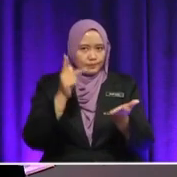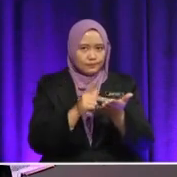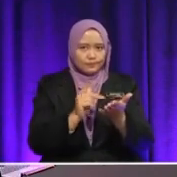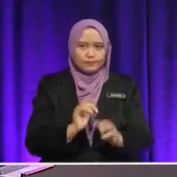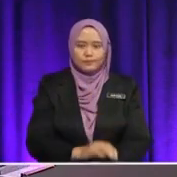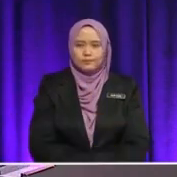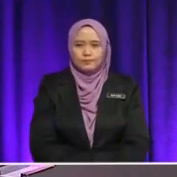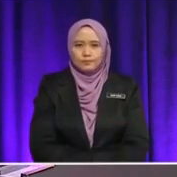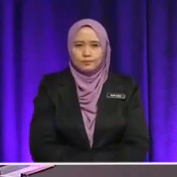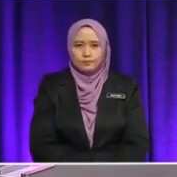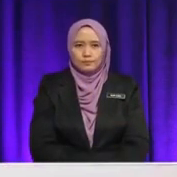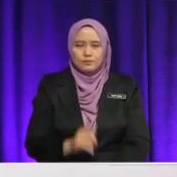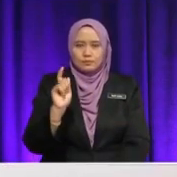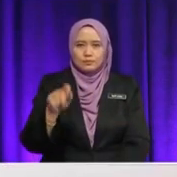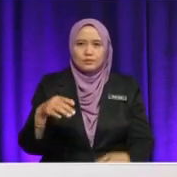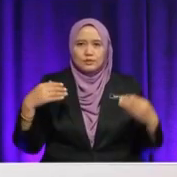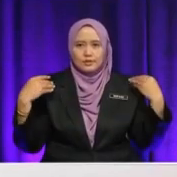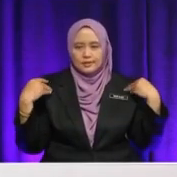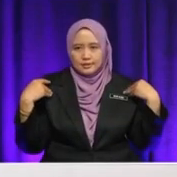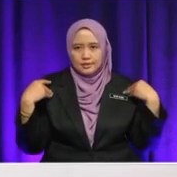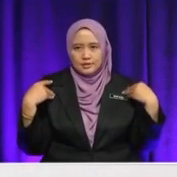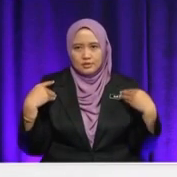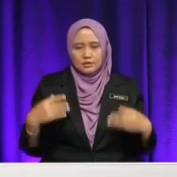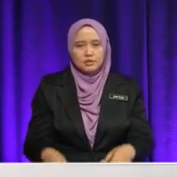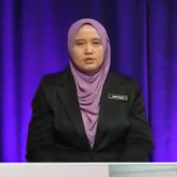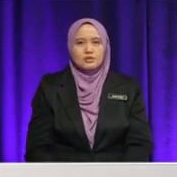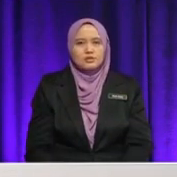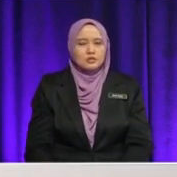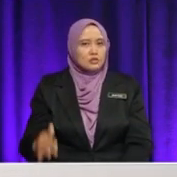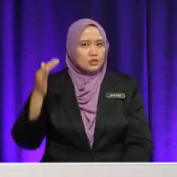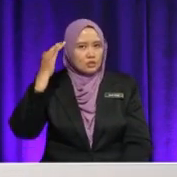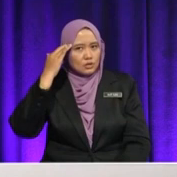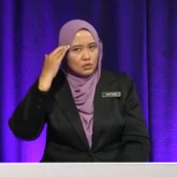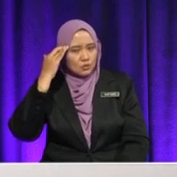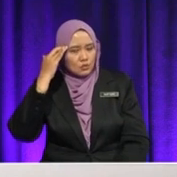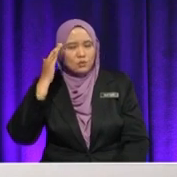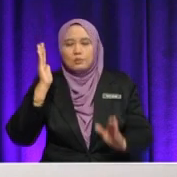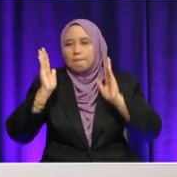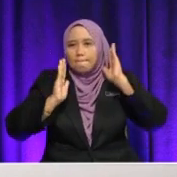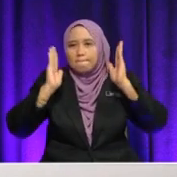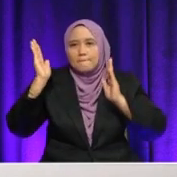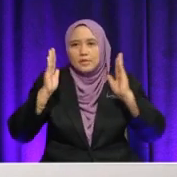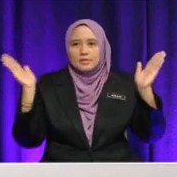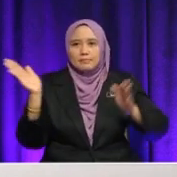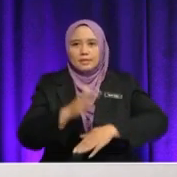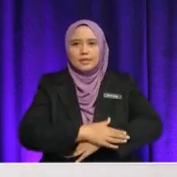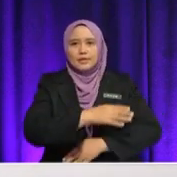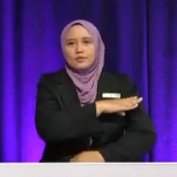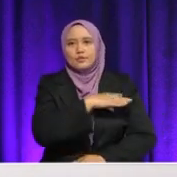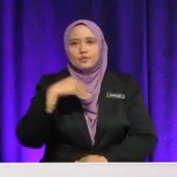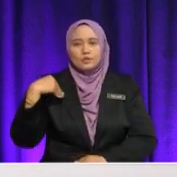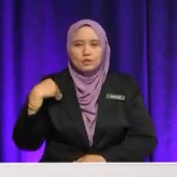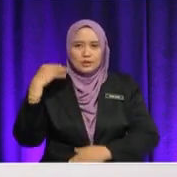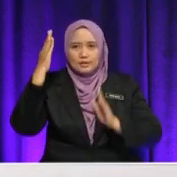menjadi calon mesti ada pengetahuan dalam bahasa Inggris dan bahasa Melayu yaitu menjadi calon wakil rakyat yang bertanding dalam